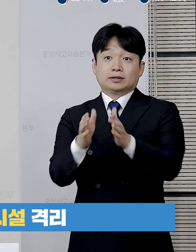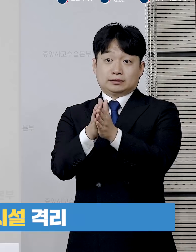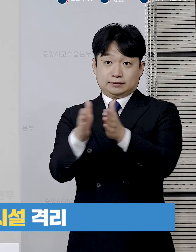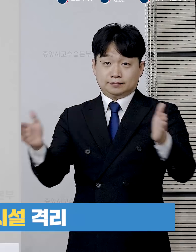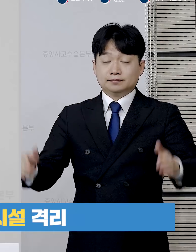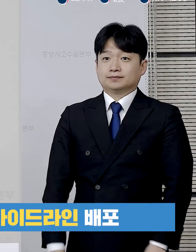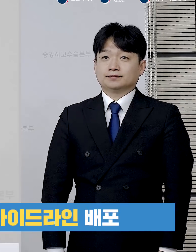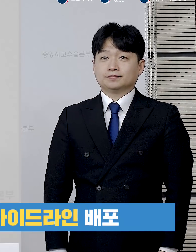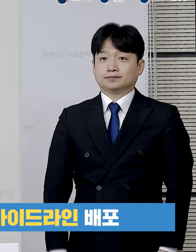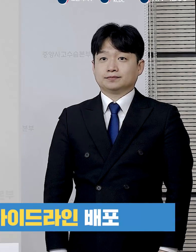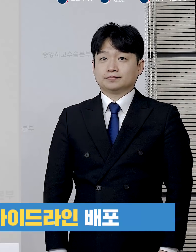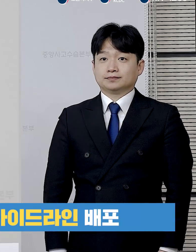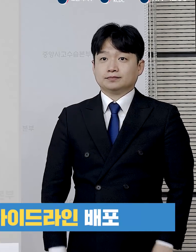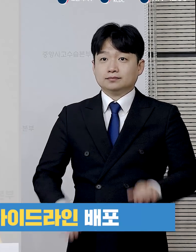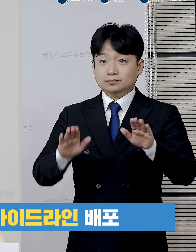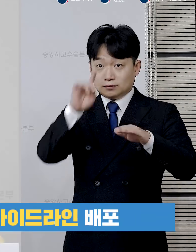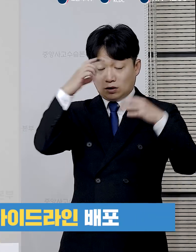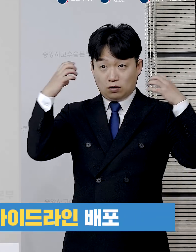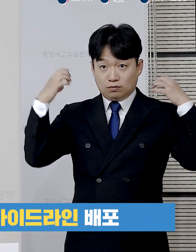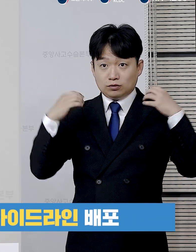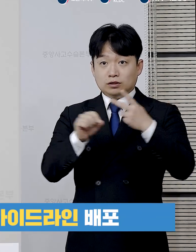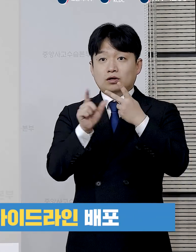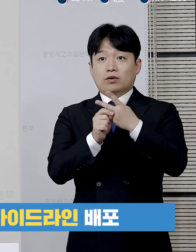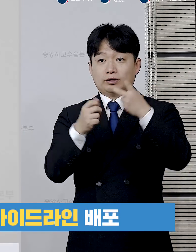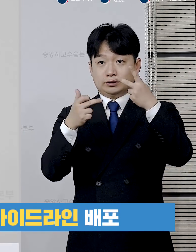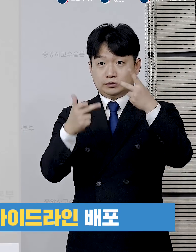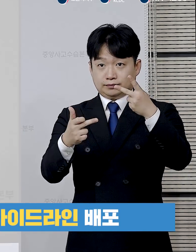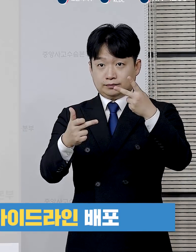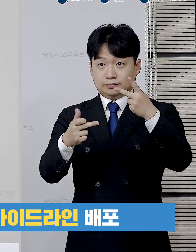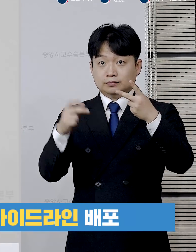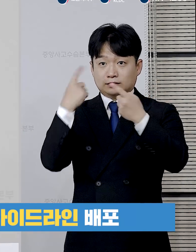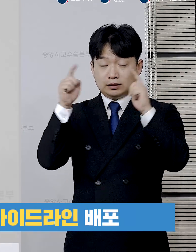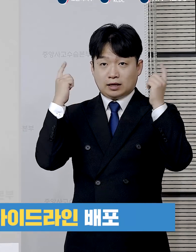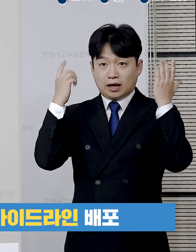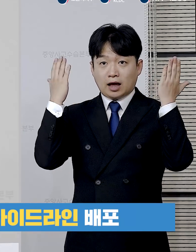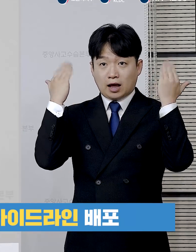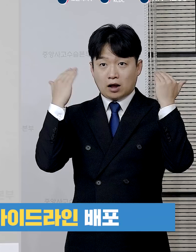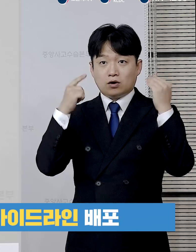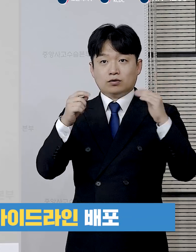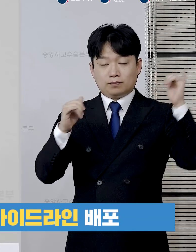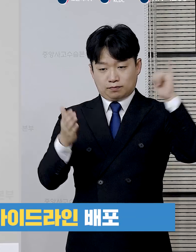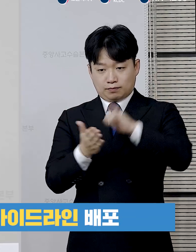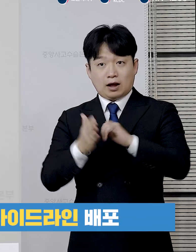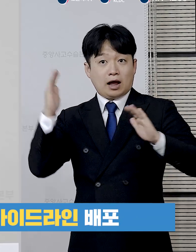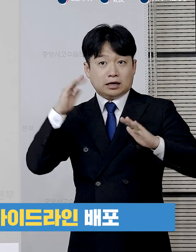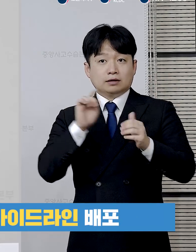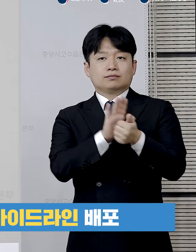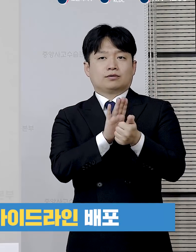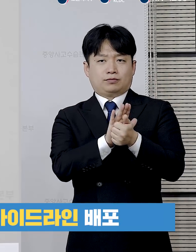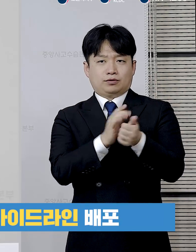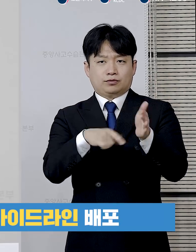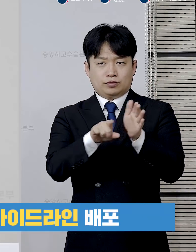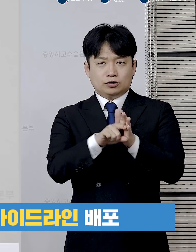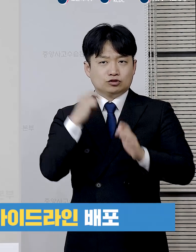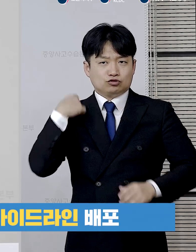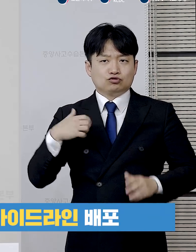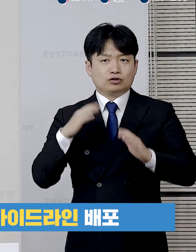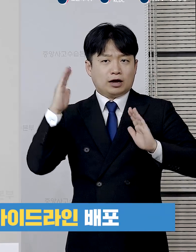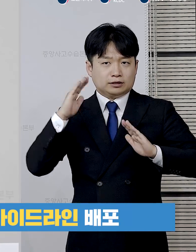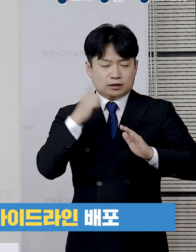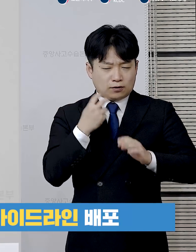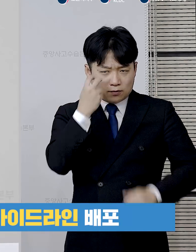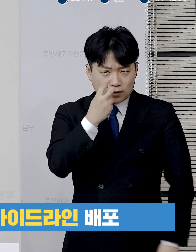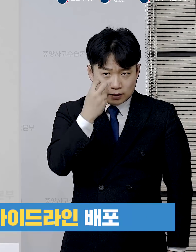시작하게 되었습니다. 정부는 2월 17일 대학의 유학생 관리 지원을 위해 중국 입국 유학생 보호 관리